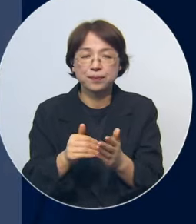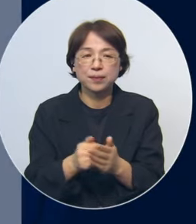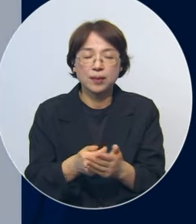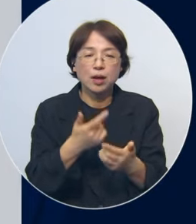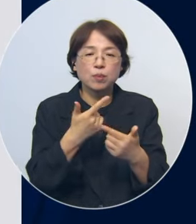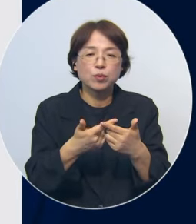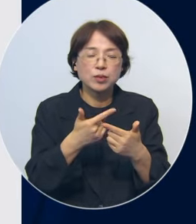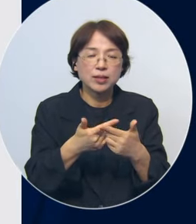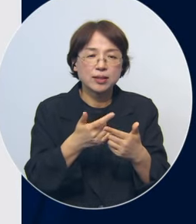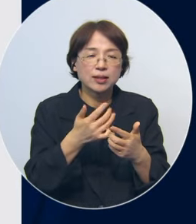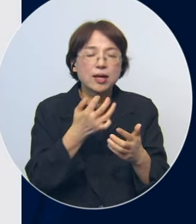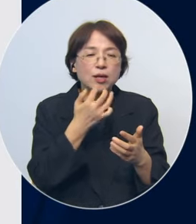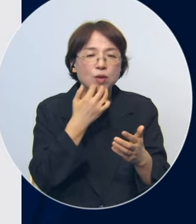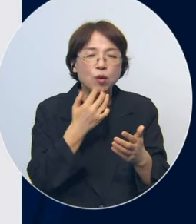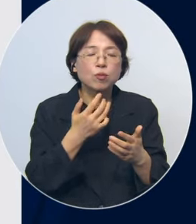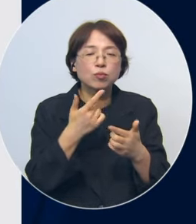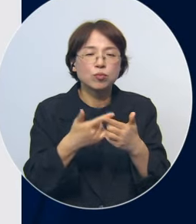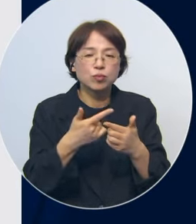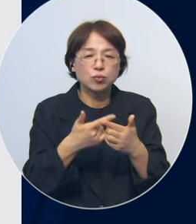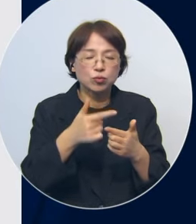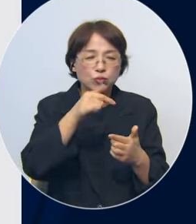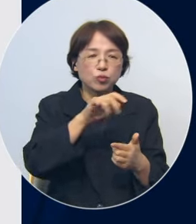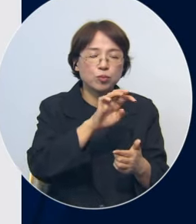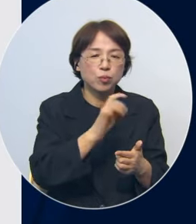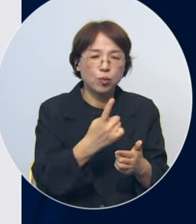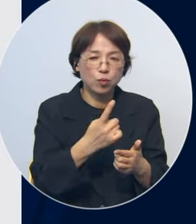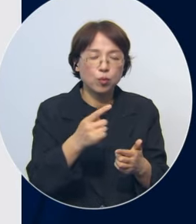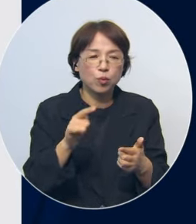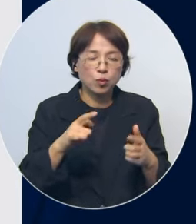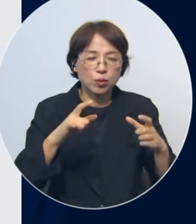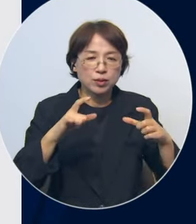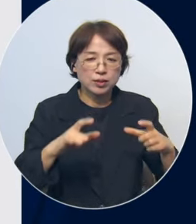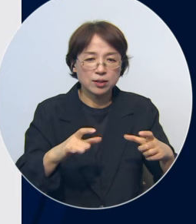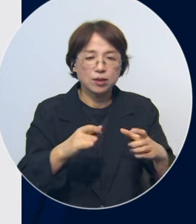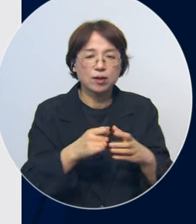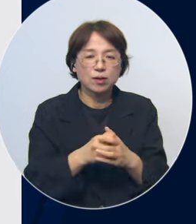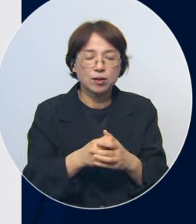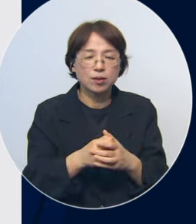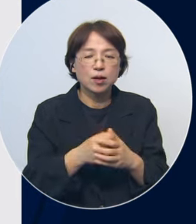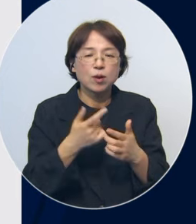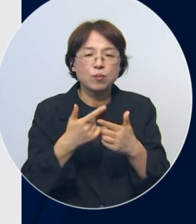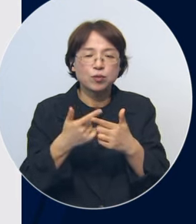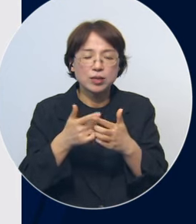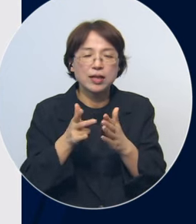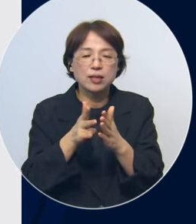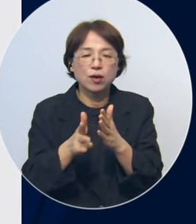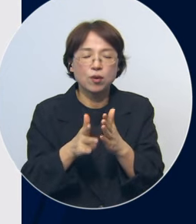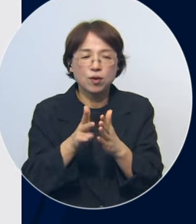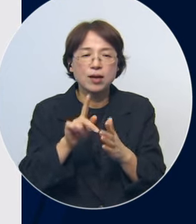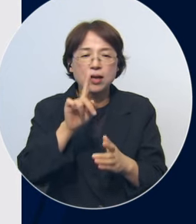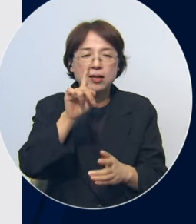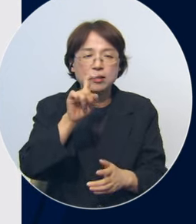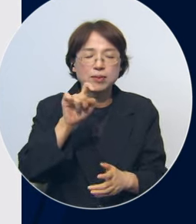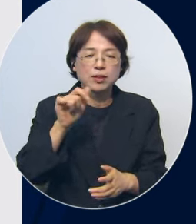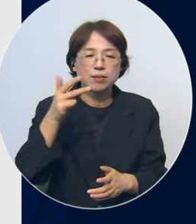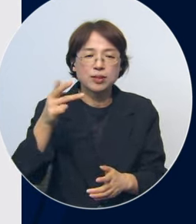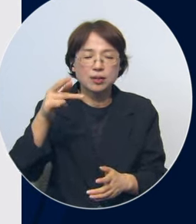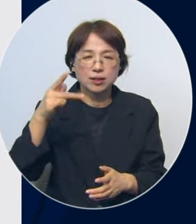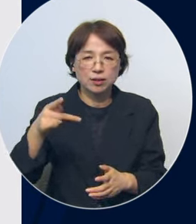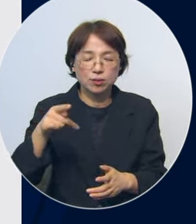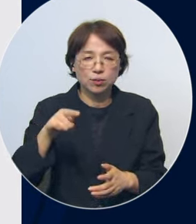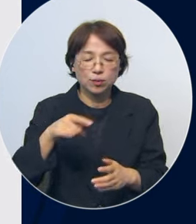부산은 경부선의 구포 가야 구간의 차량 기지와 부산 진역과 부산역 등 총 11.7km